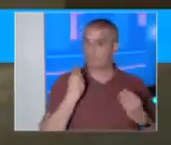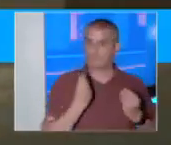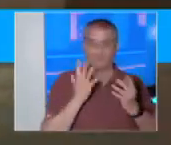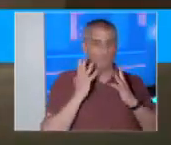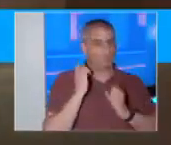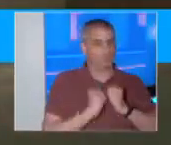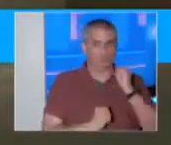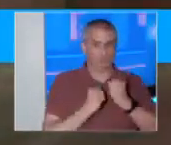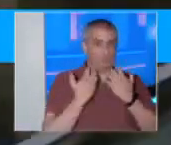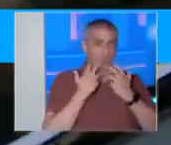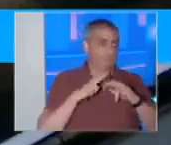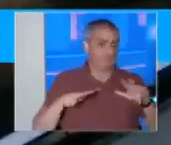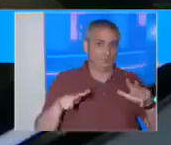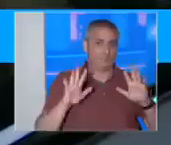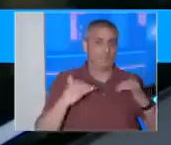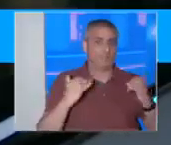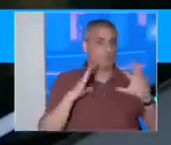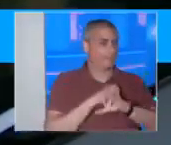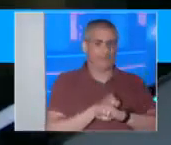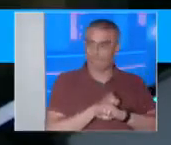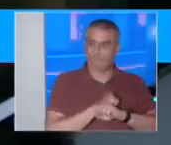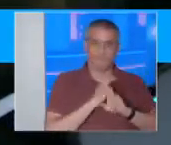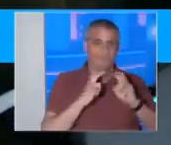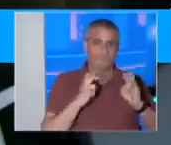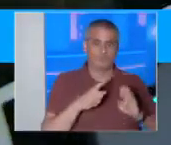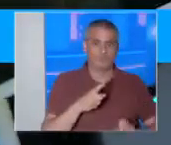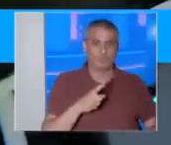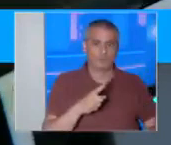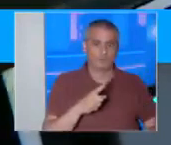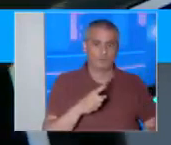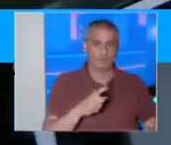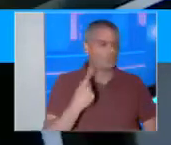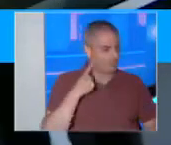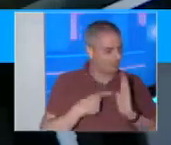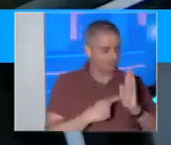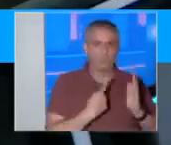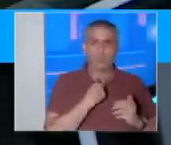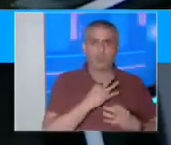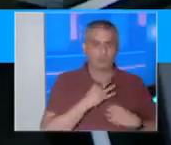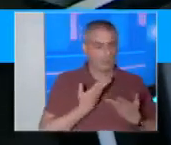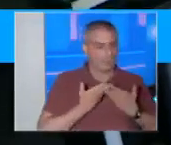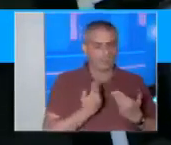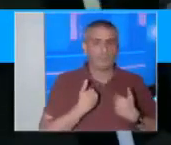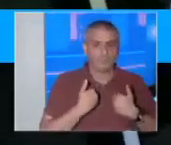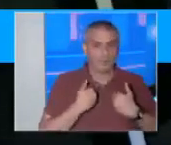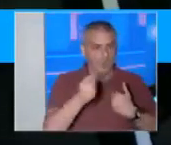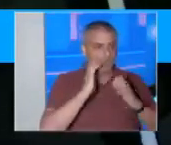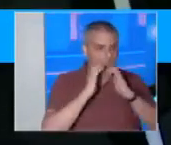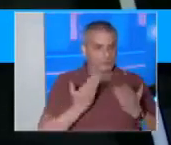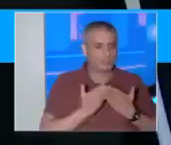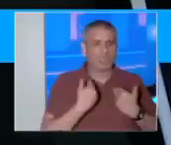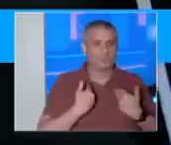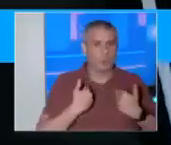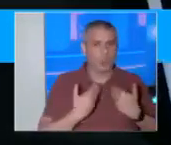דברים קשים, מתאר לנו את המצב גם הערב בעיר. אדם, תשמיעו את הקול שלנו, תעזרו לנו! ברור. אתם בתקשורת, תעזרו